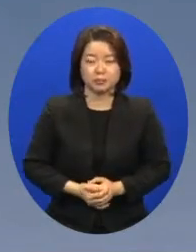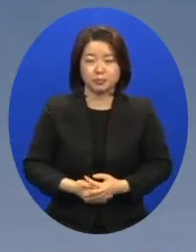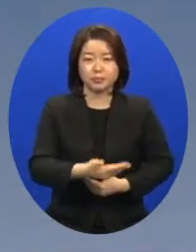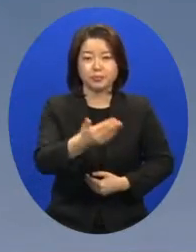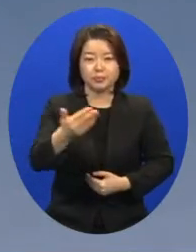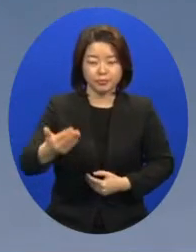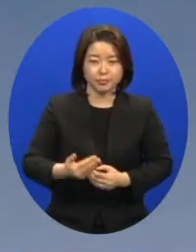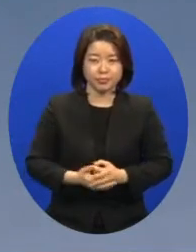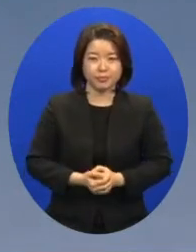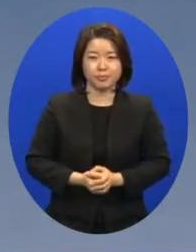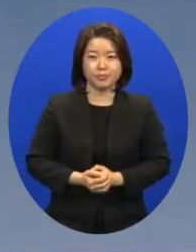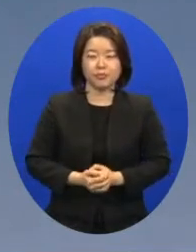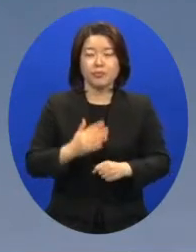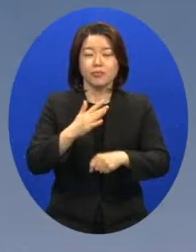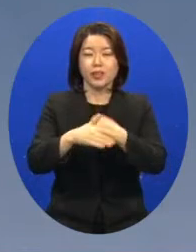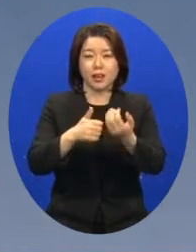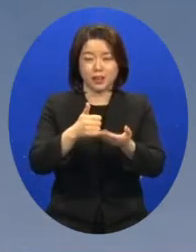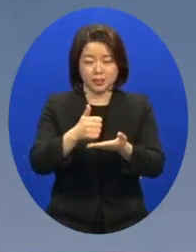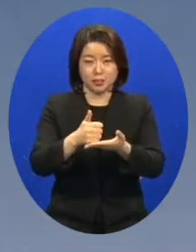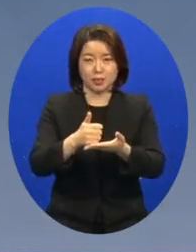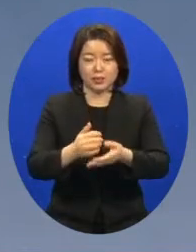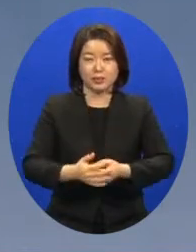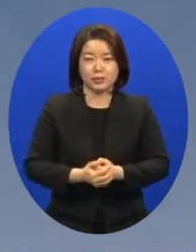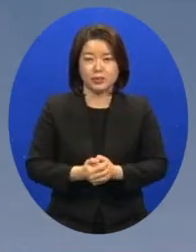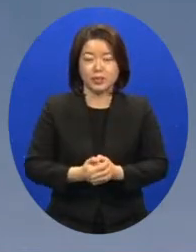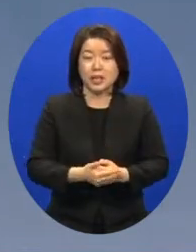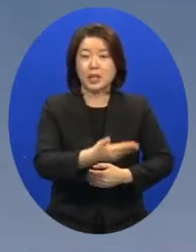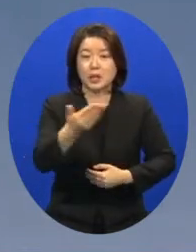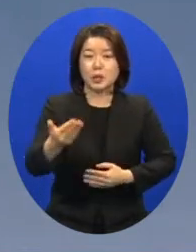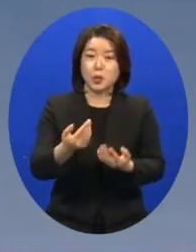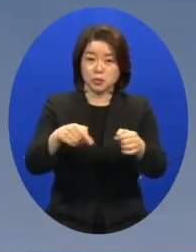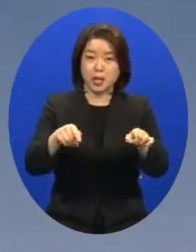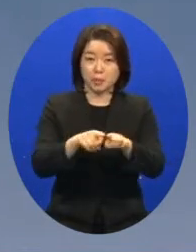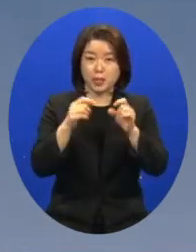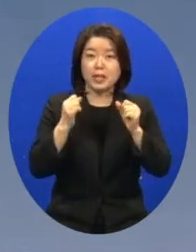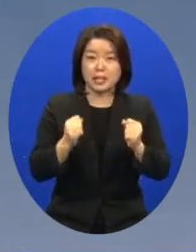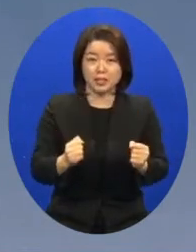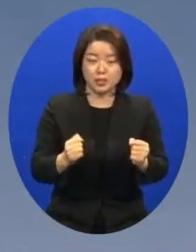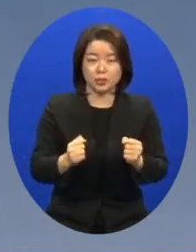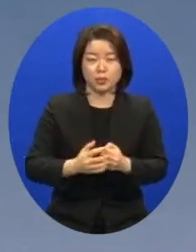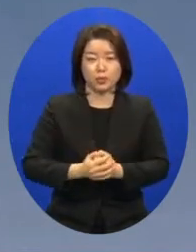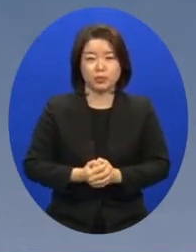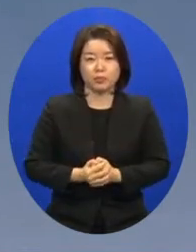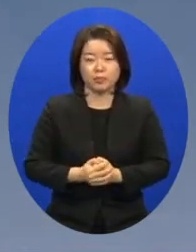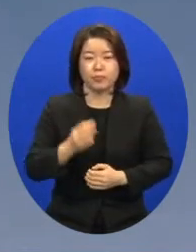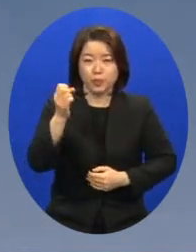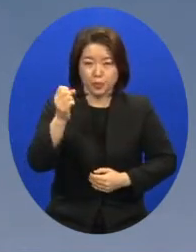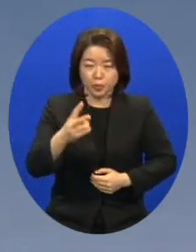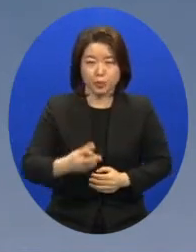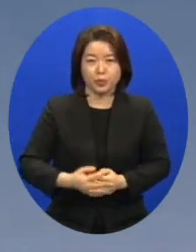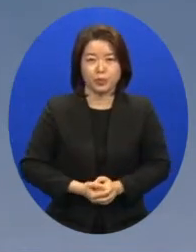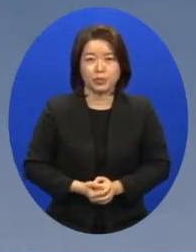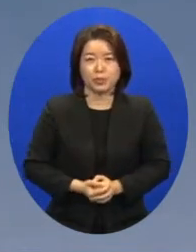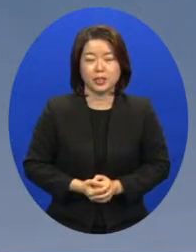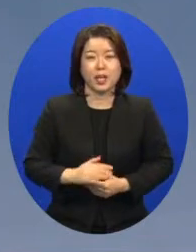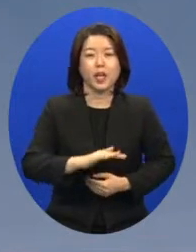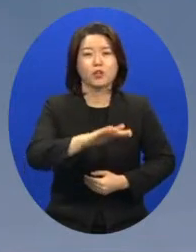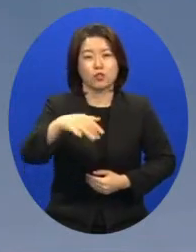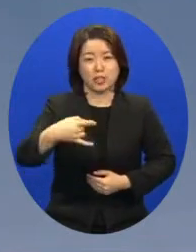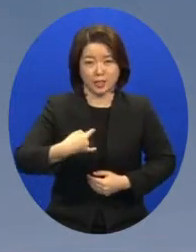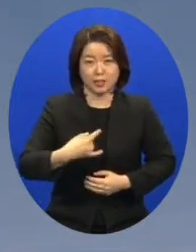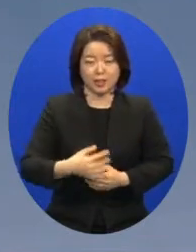여러분 하나님께서 여러분과 함께 계시고 그리고 우리에게